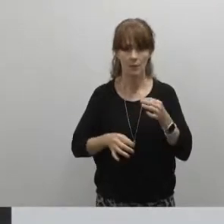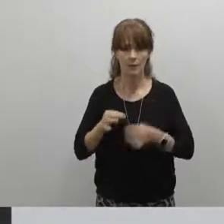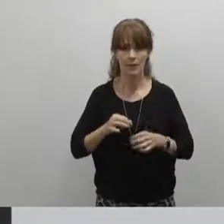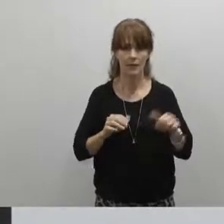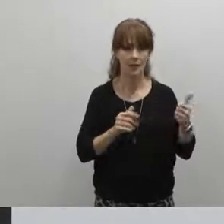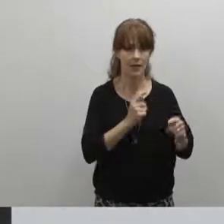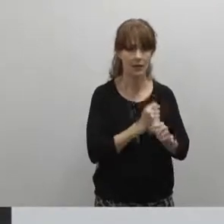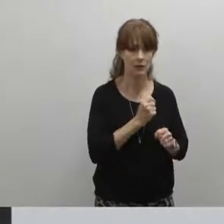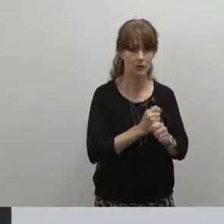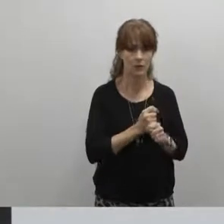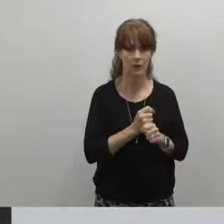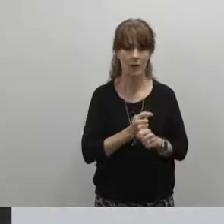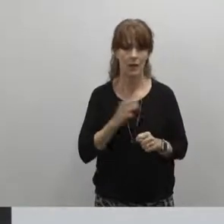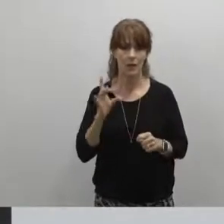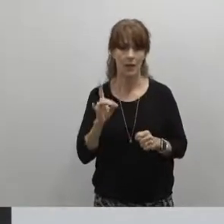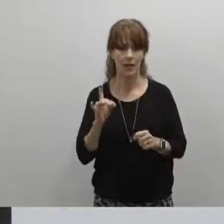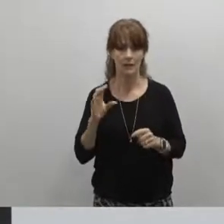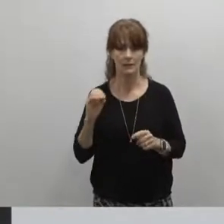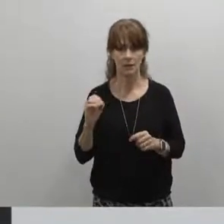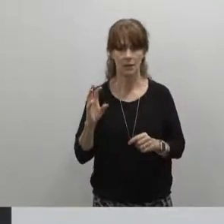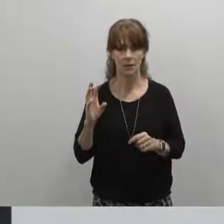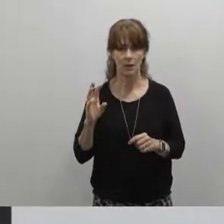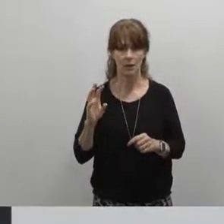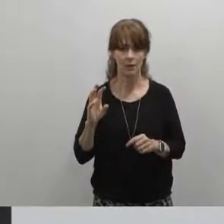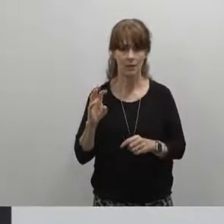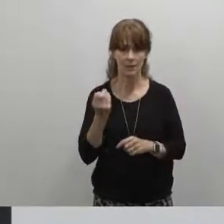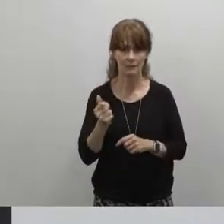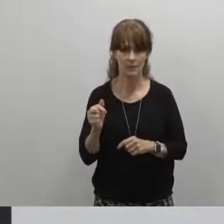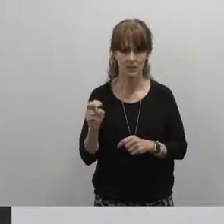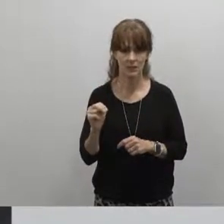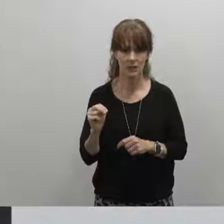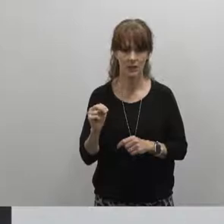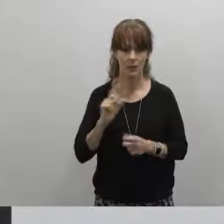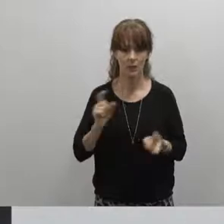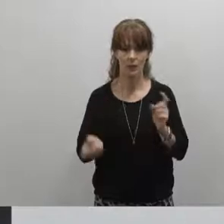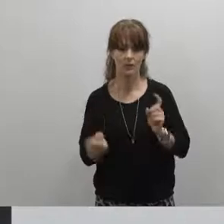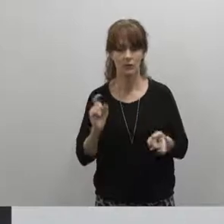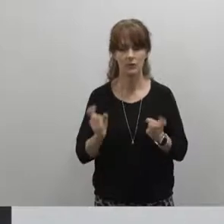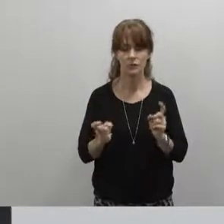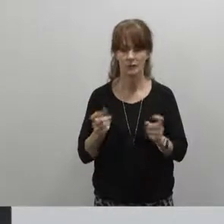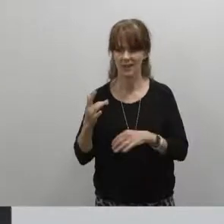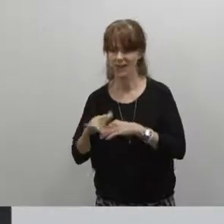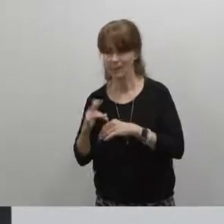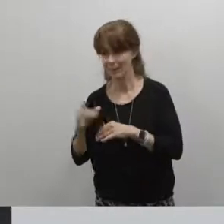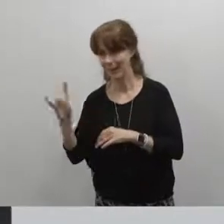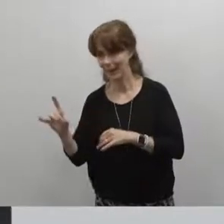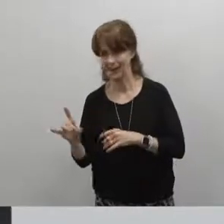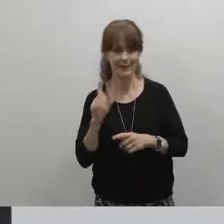យើងត្រូវការបំបត្តិចោលឡានត្រាក់ចាស់ចោលនោះណា